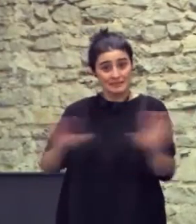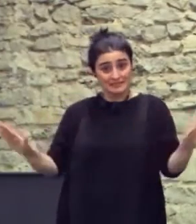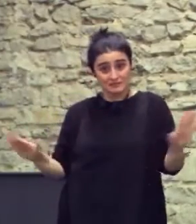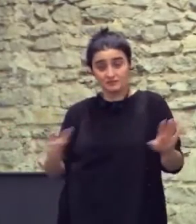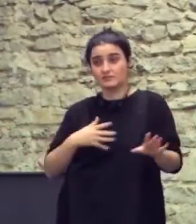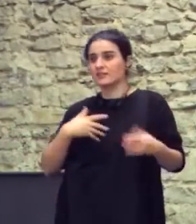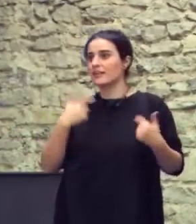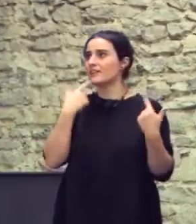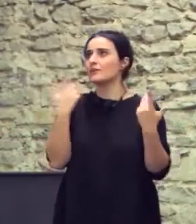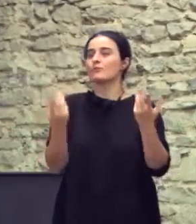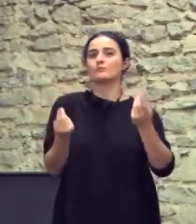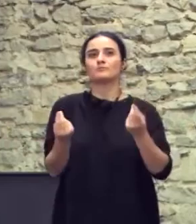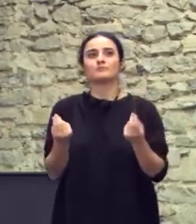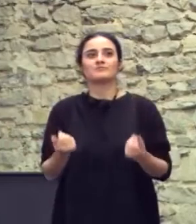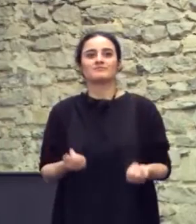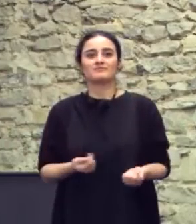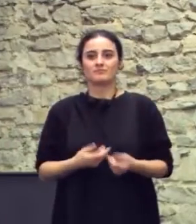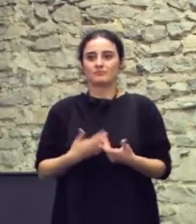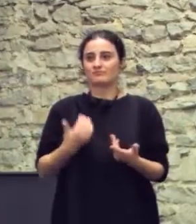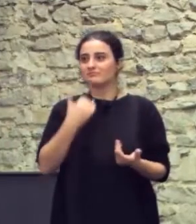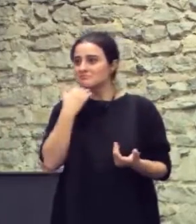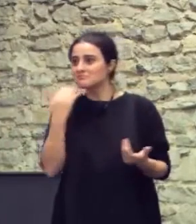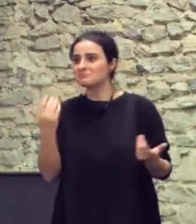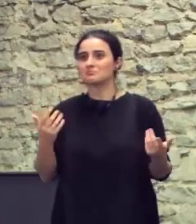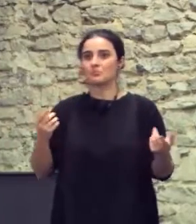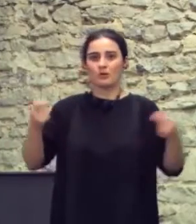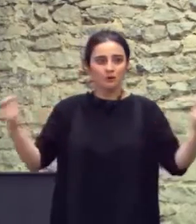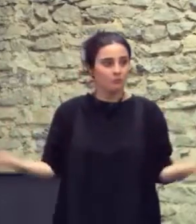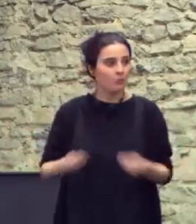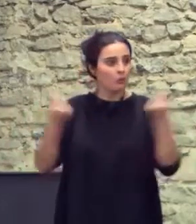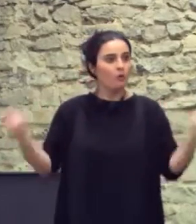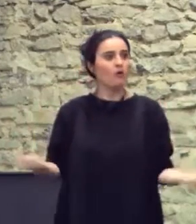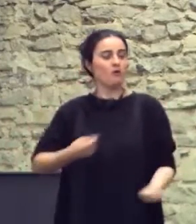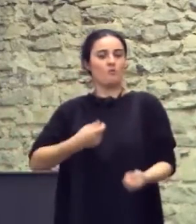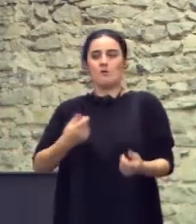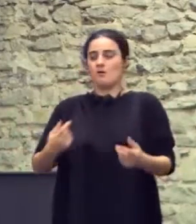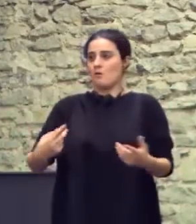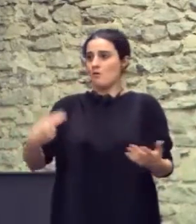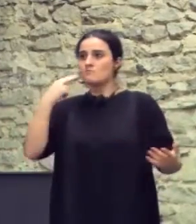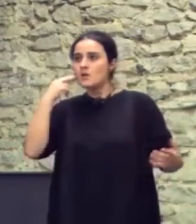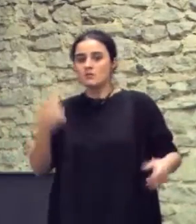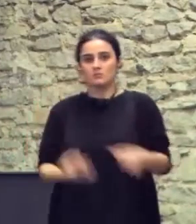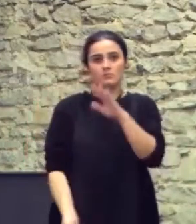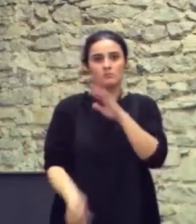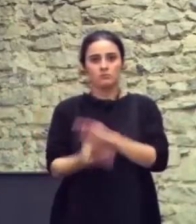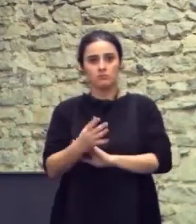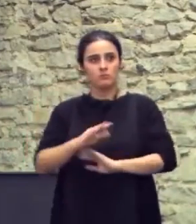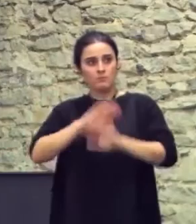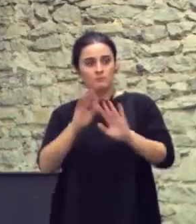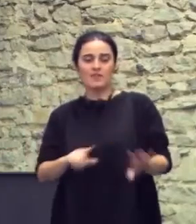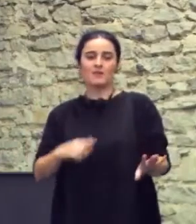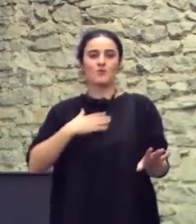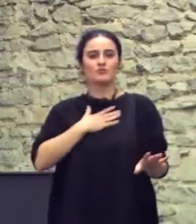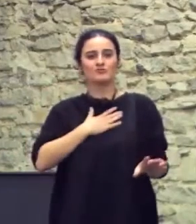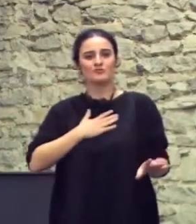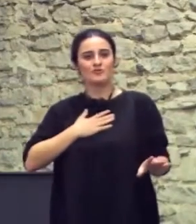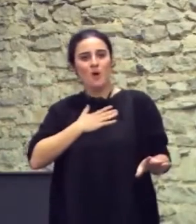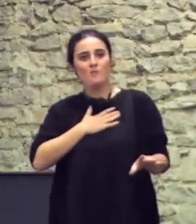Orduan hor, alarma asko pizten direla kasu batzutan, eta uste dut alarma horiek oso erosoak direla. Ez